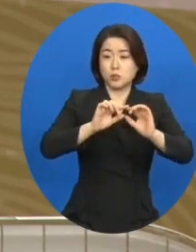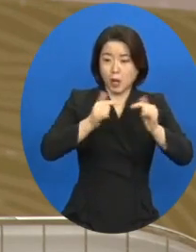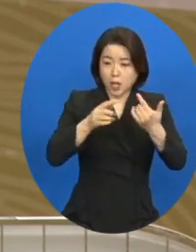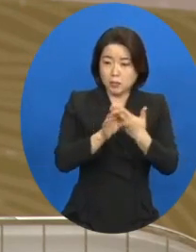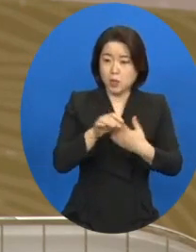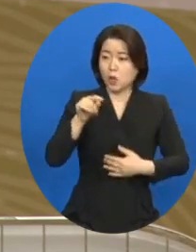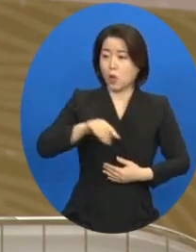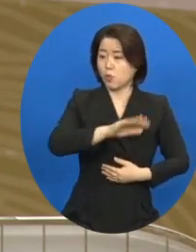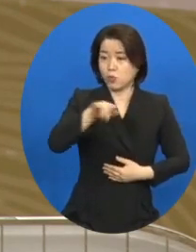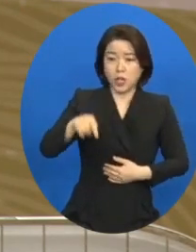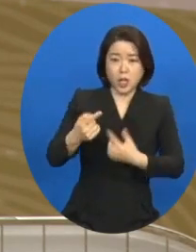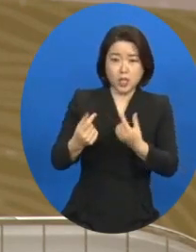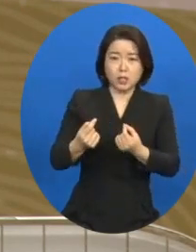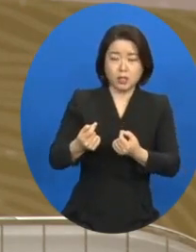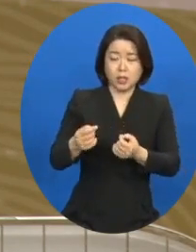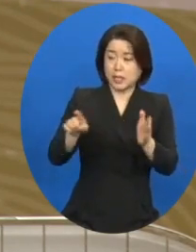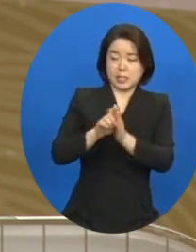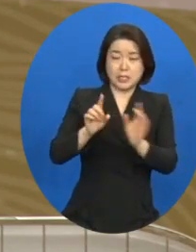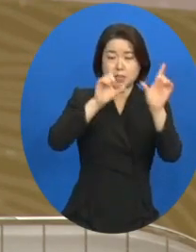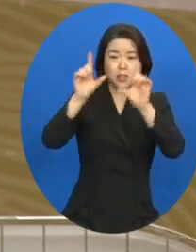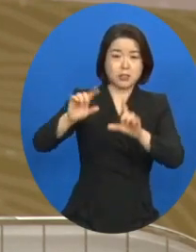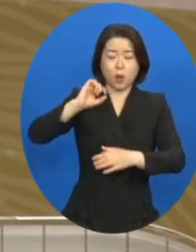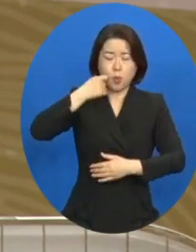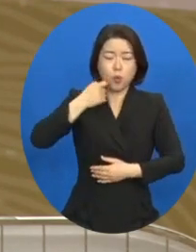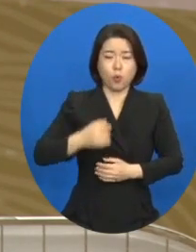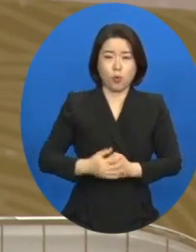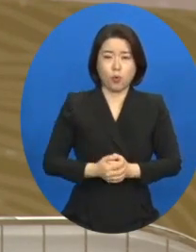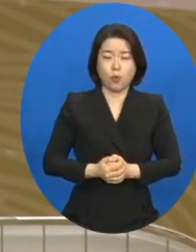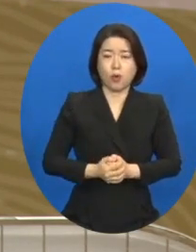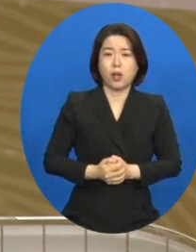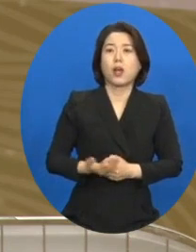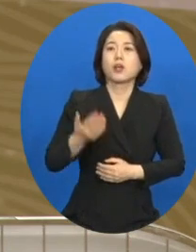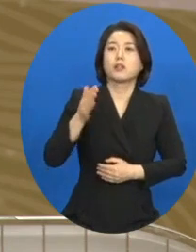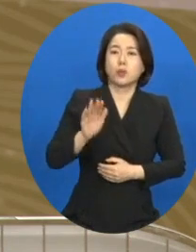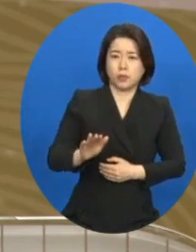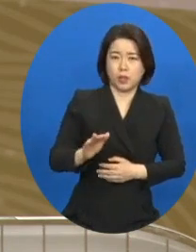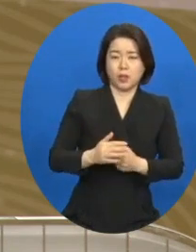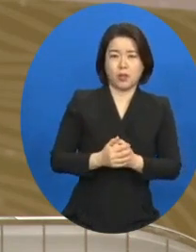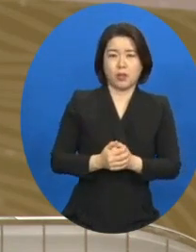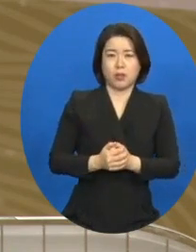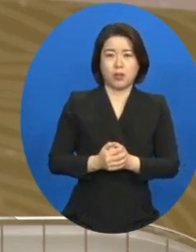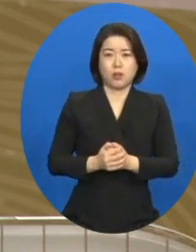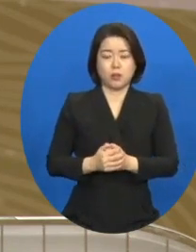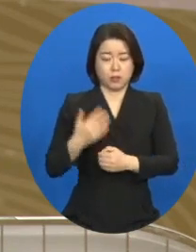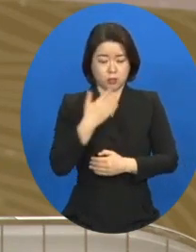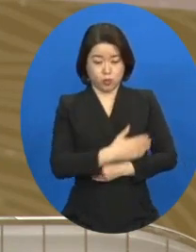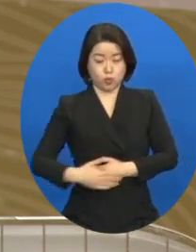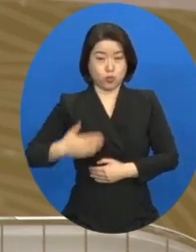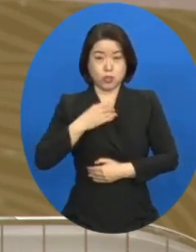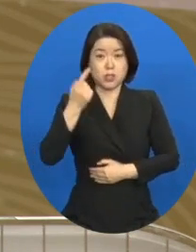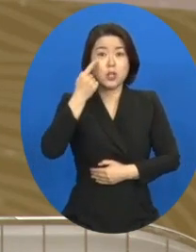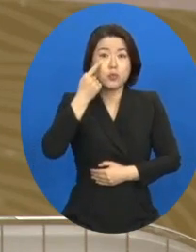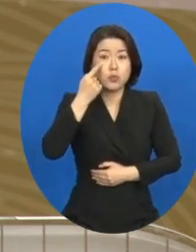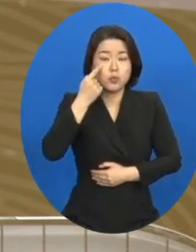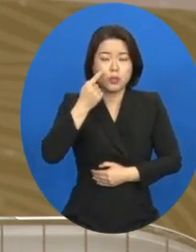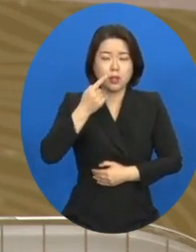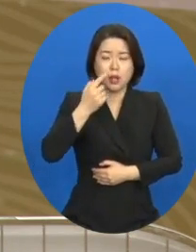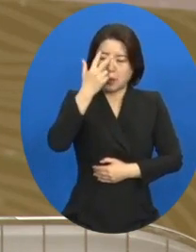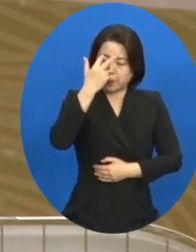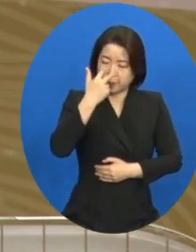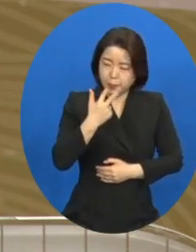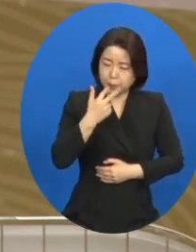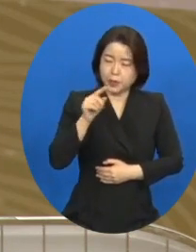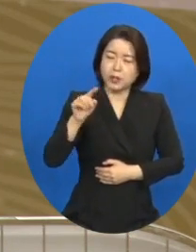이렇게까지 신앙생활을 할 수도 없잖아요. 그런데 육신의 눈이 머는